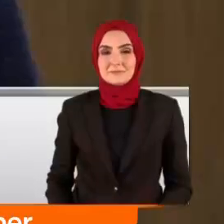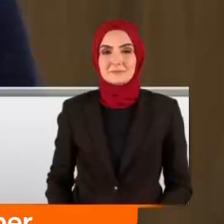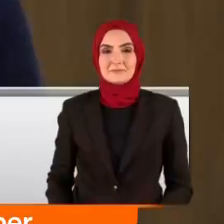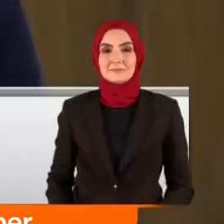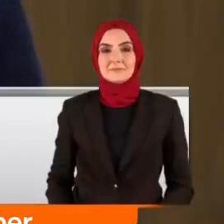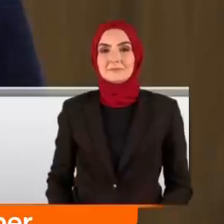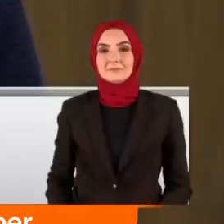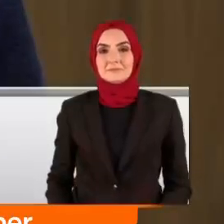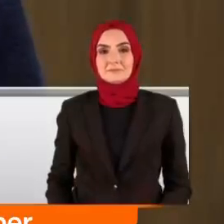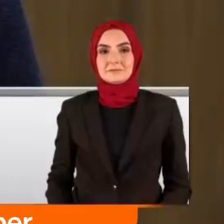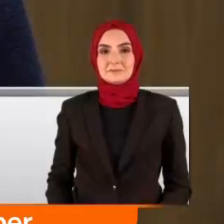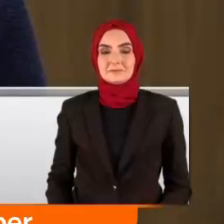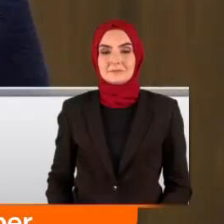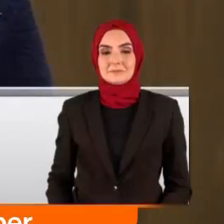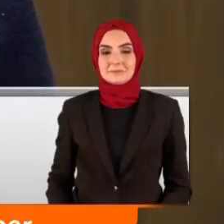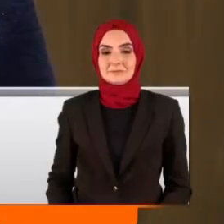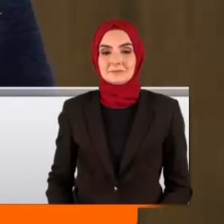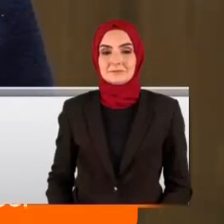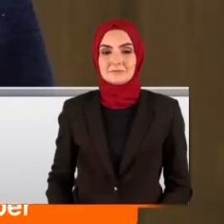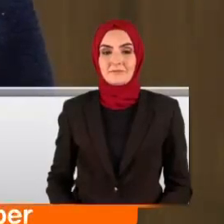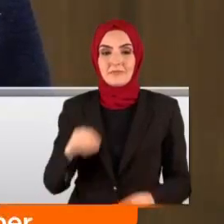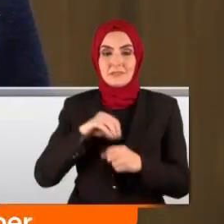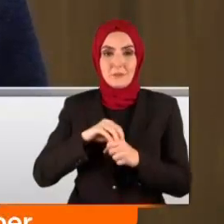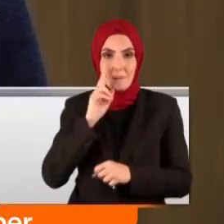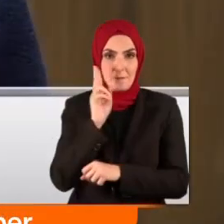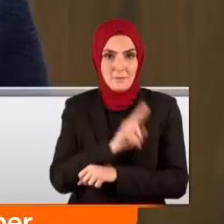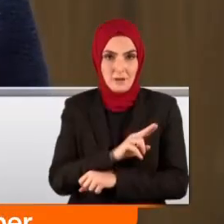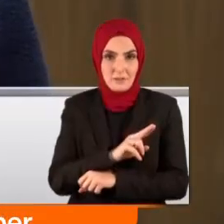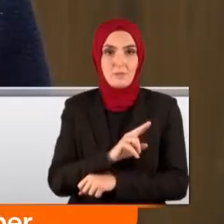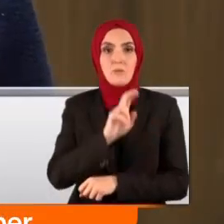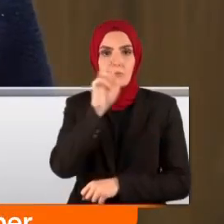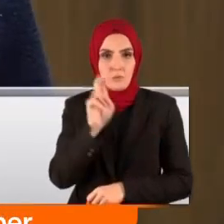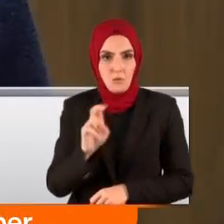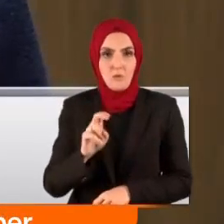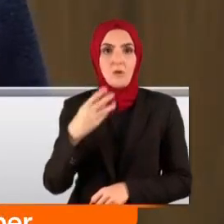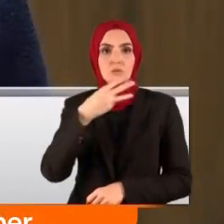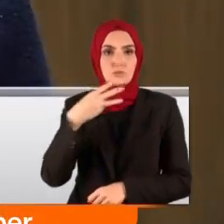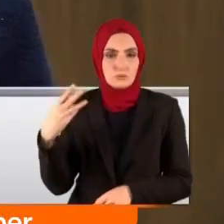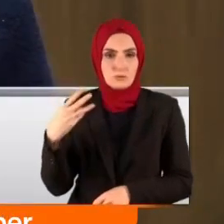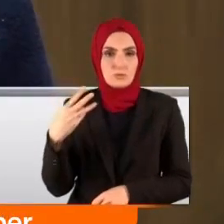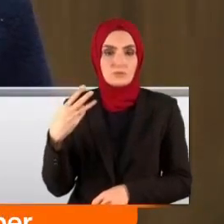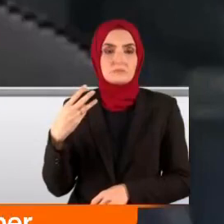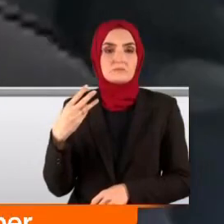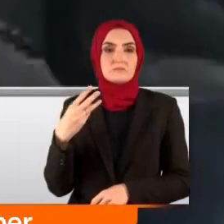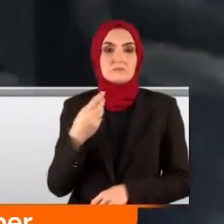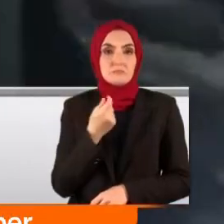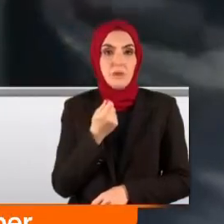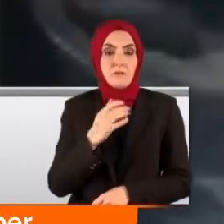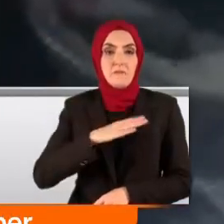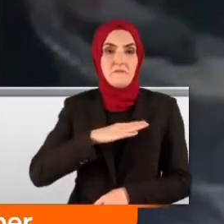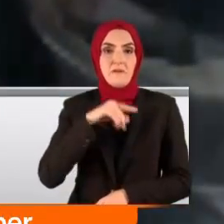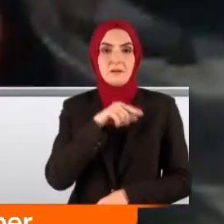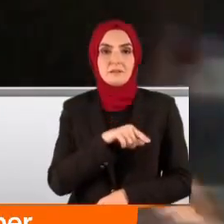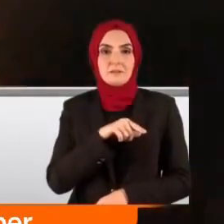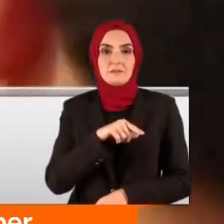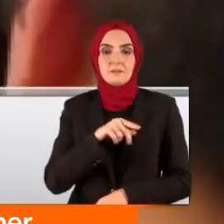Şimdi içine bir baktım, bayağı bir miktarda bir dolar, euro, yani 200 banknotlu para var yani. Yolun ortasında